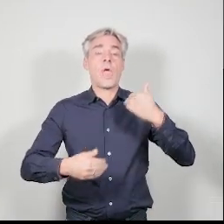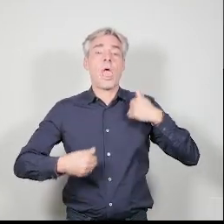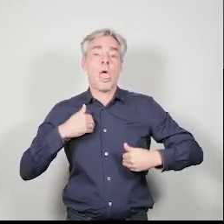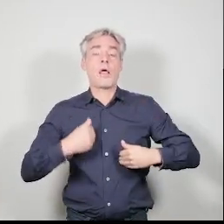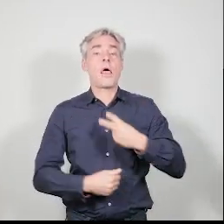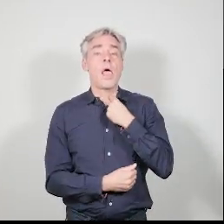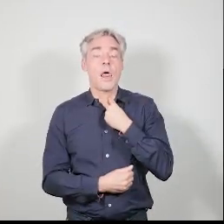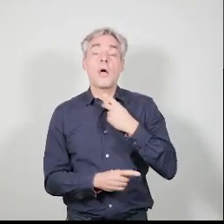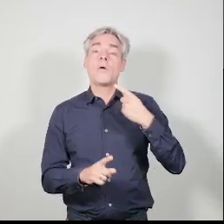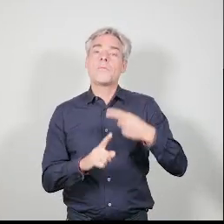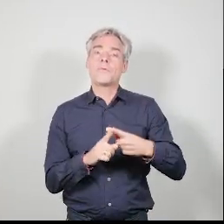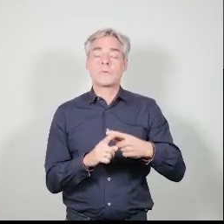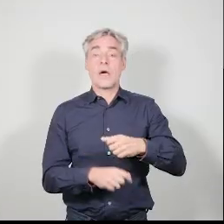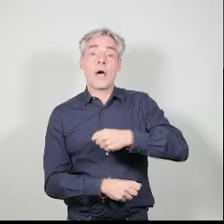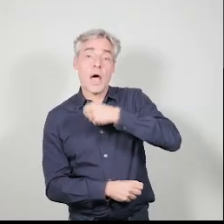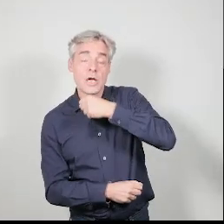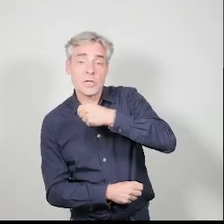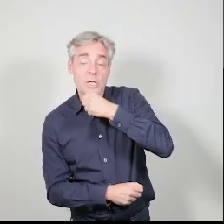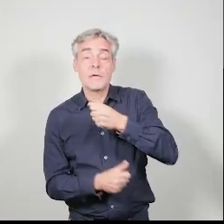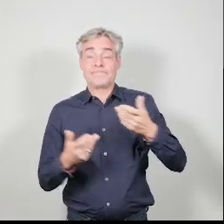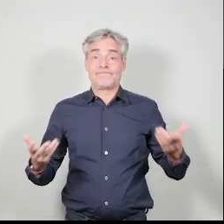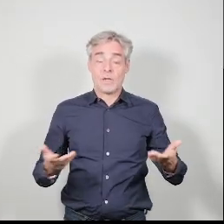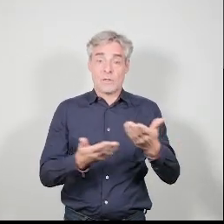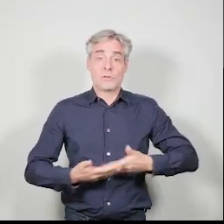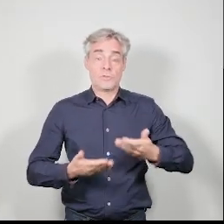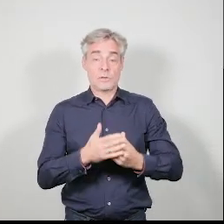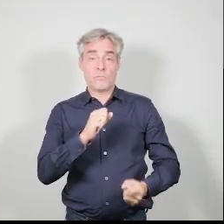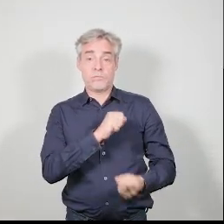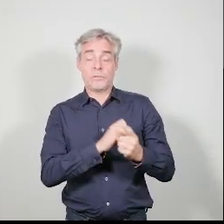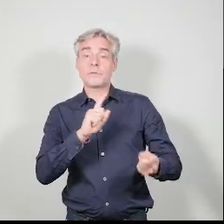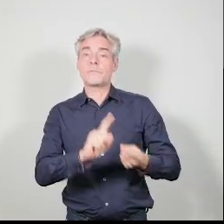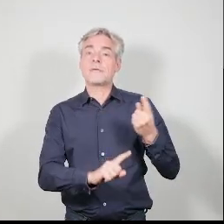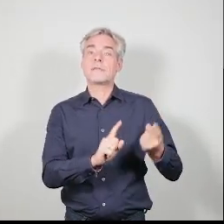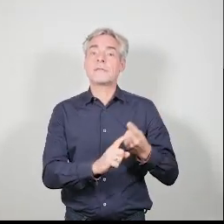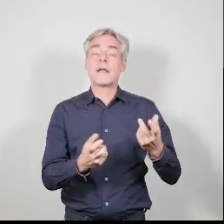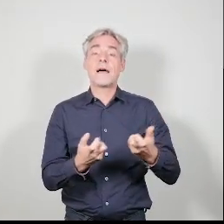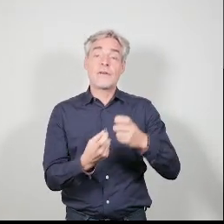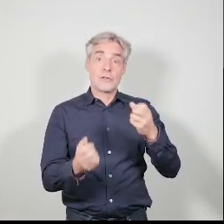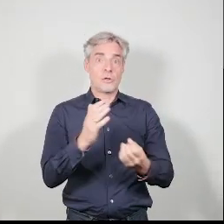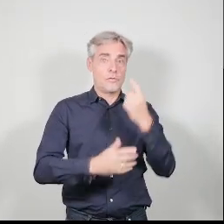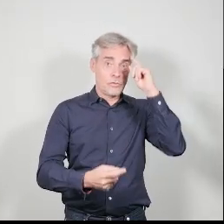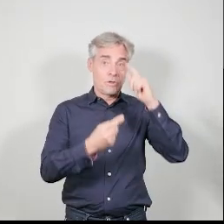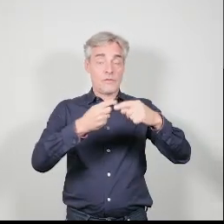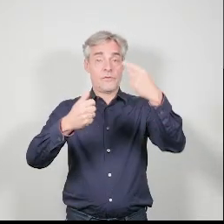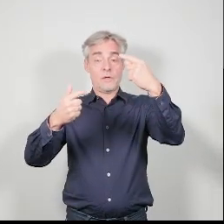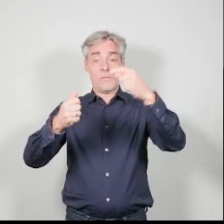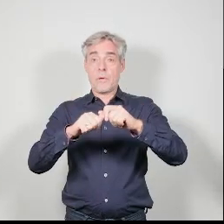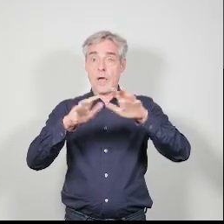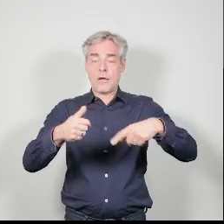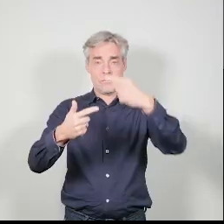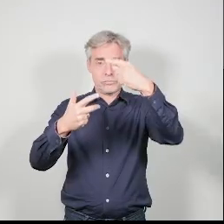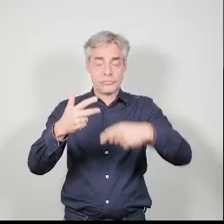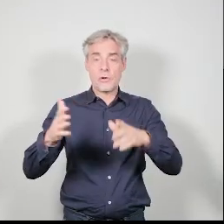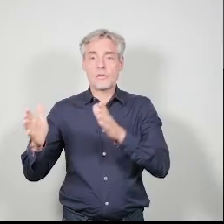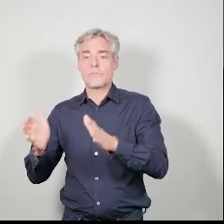évidemment, mais aussi âgés, dans un moment particulier, avec des défis, on y reviendra, qui sont nombreux. Sur le champ du